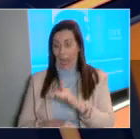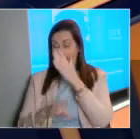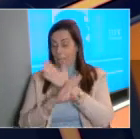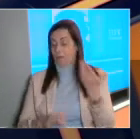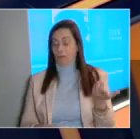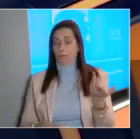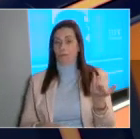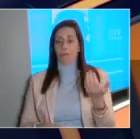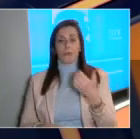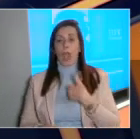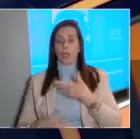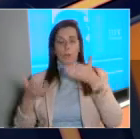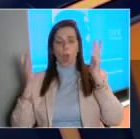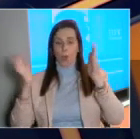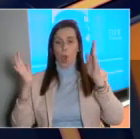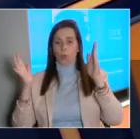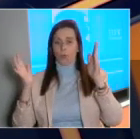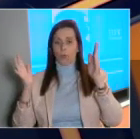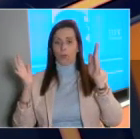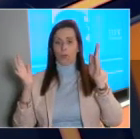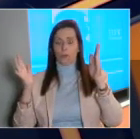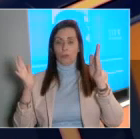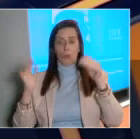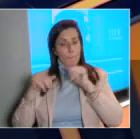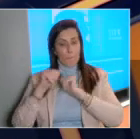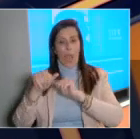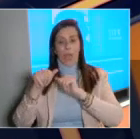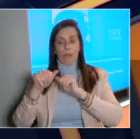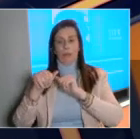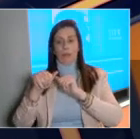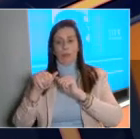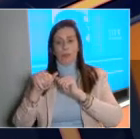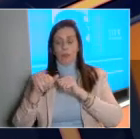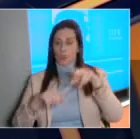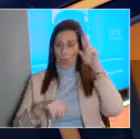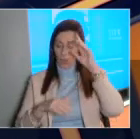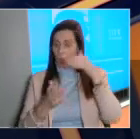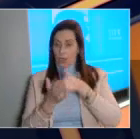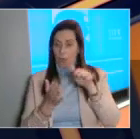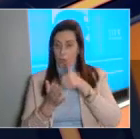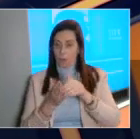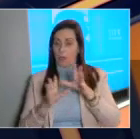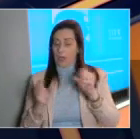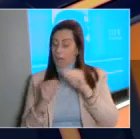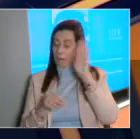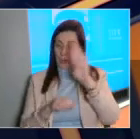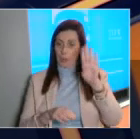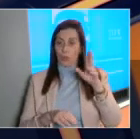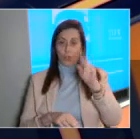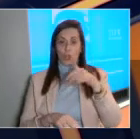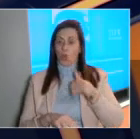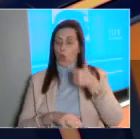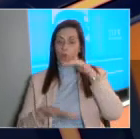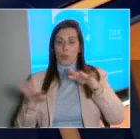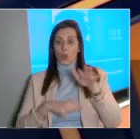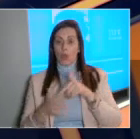חרמות. אני מאוד בעד שהליכוד ימשיך בראשות נתניהו. יש לנו